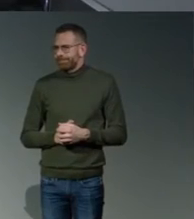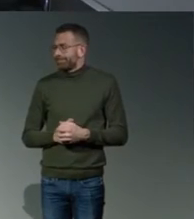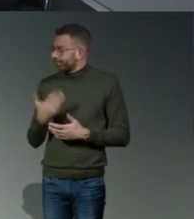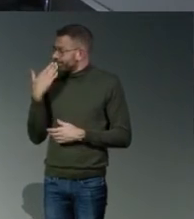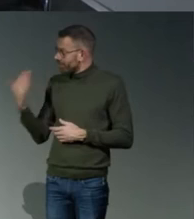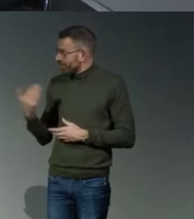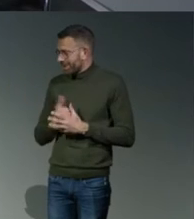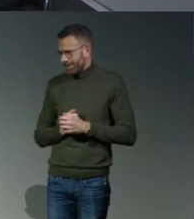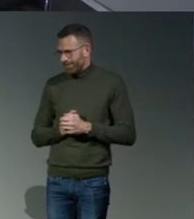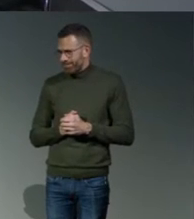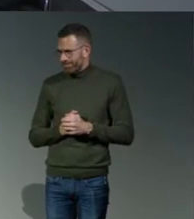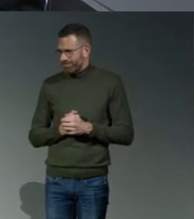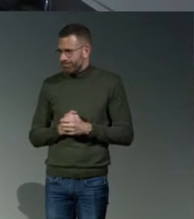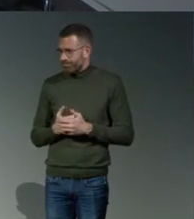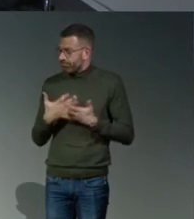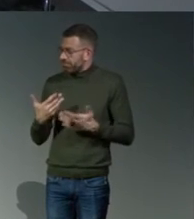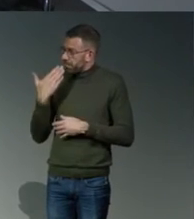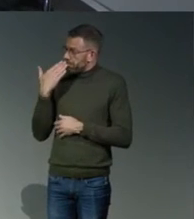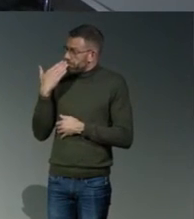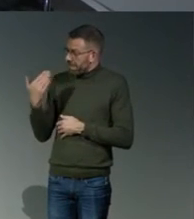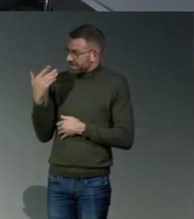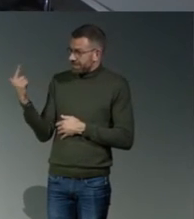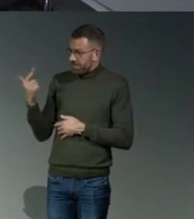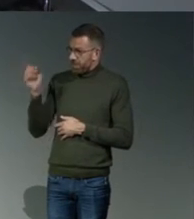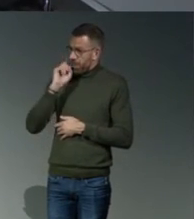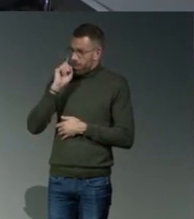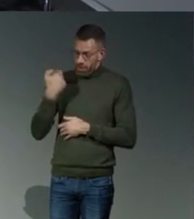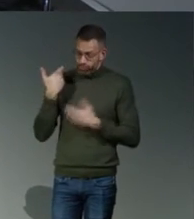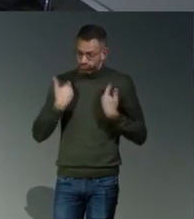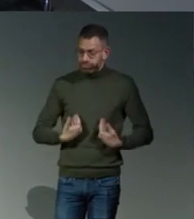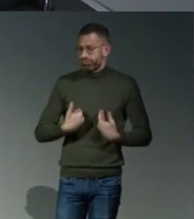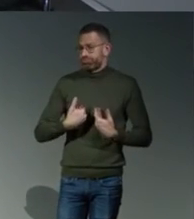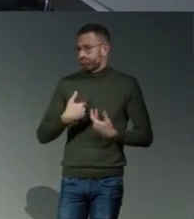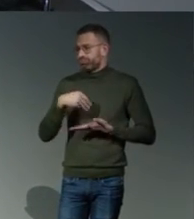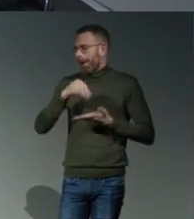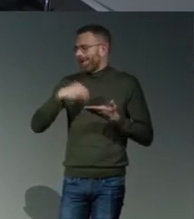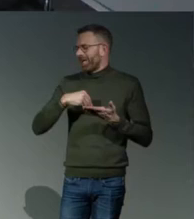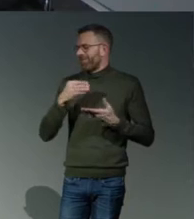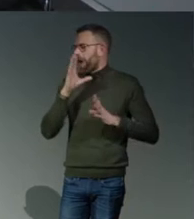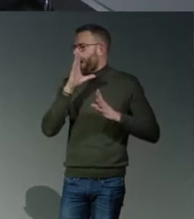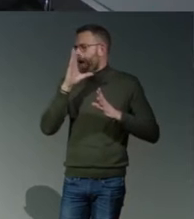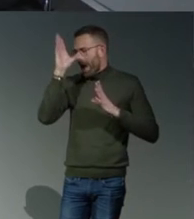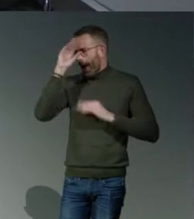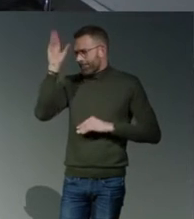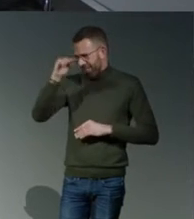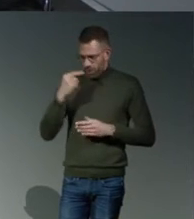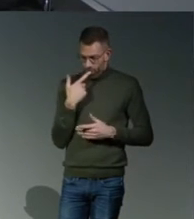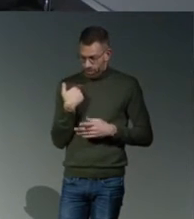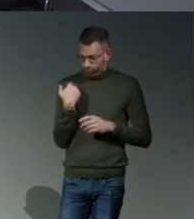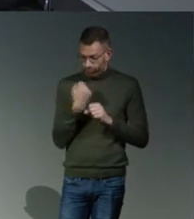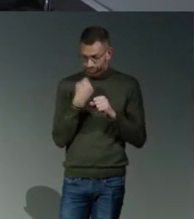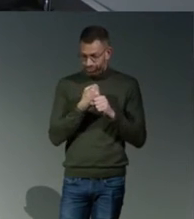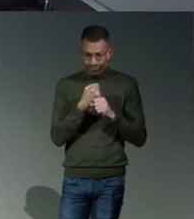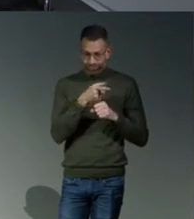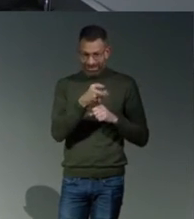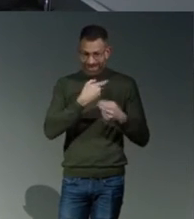Bonsoir. Alors moi, je voudrais vous remercier parce que je suis un écrivain amateur, totalement amateur, et je travaille beaucoup avec ChatGPT.